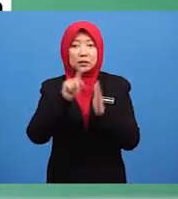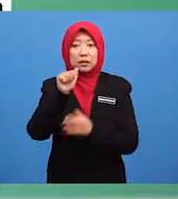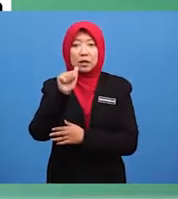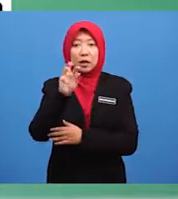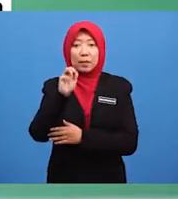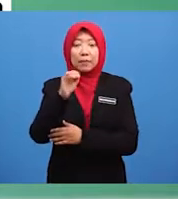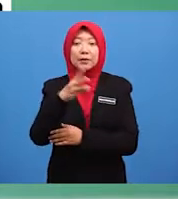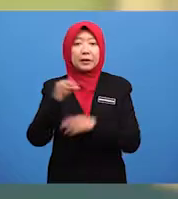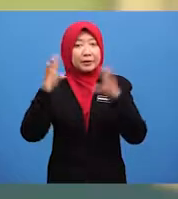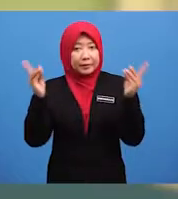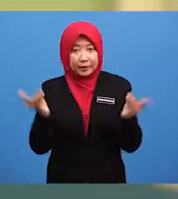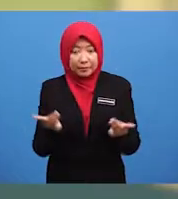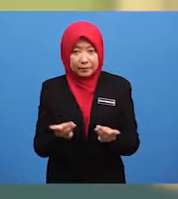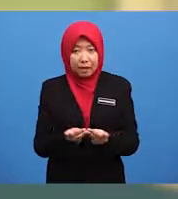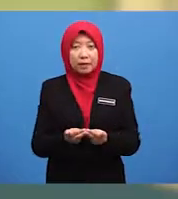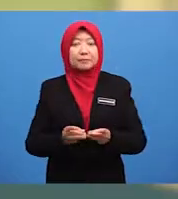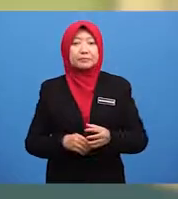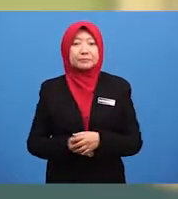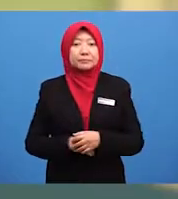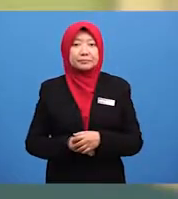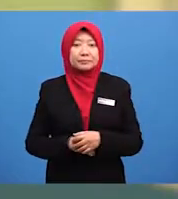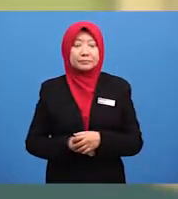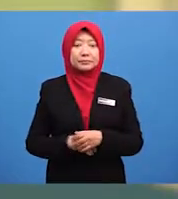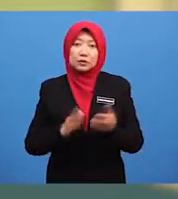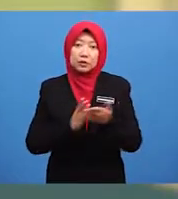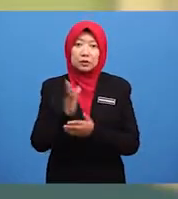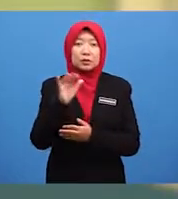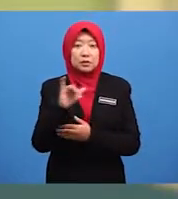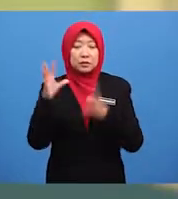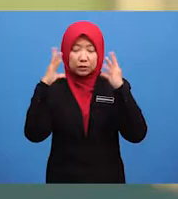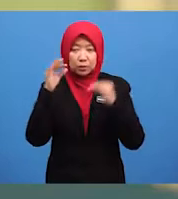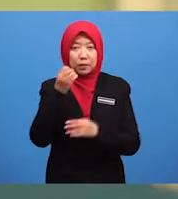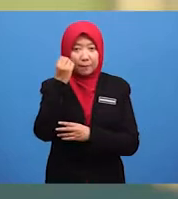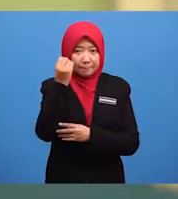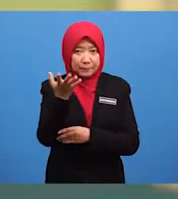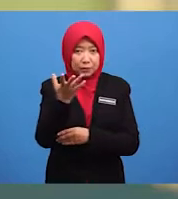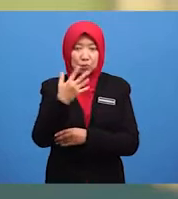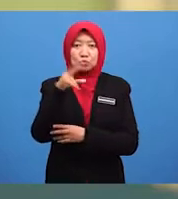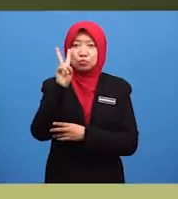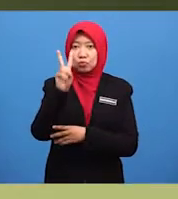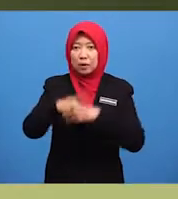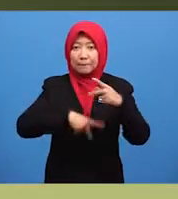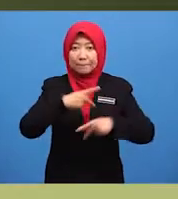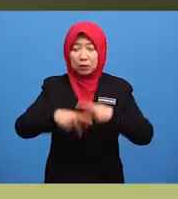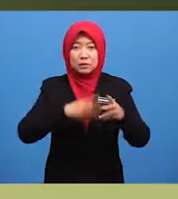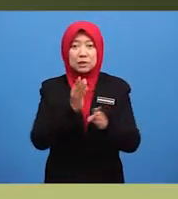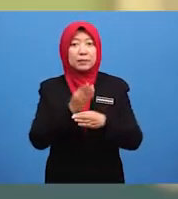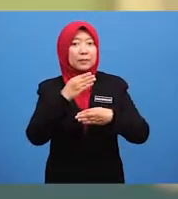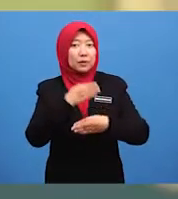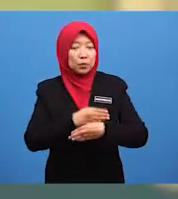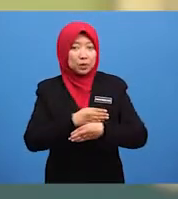delta. Murid-murid, seterusnya, cikgu hendak menerangkan dua proses